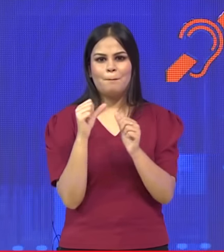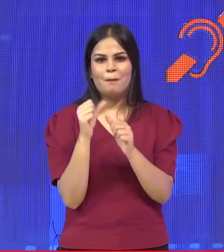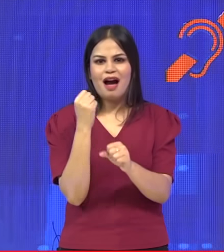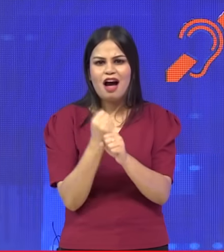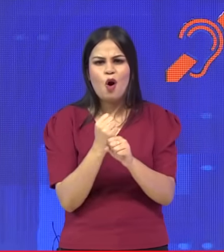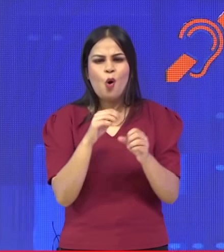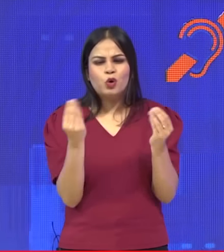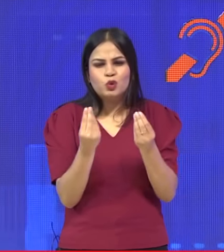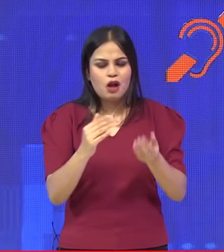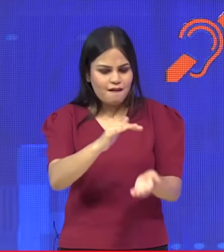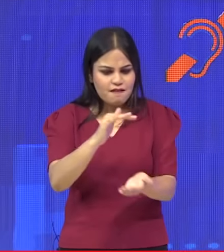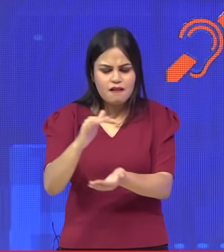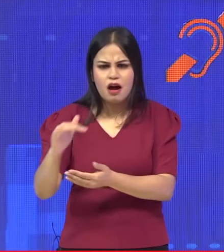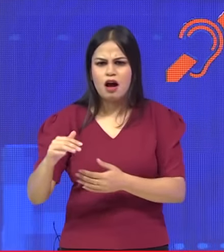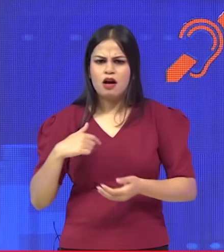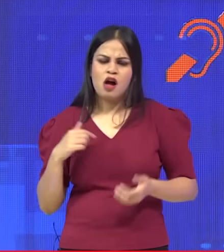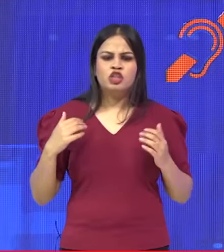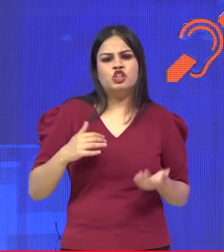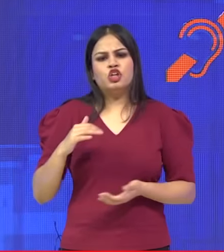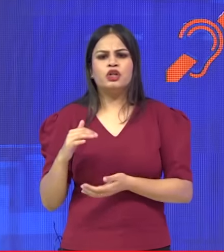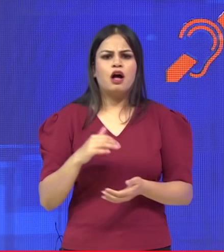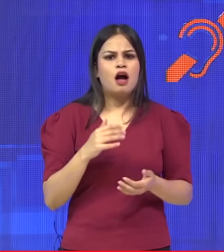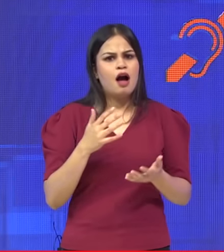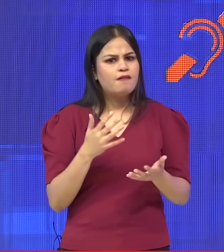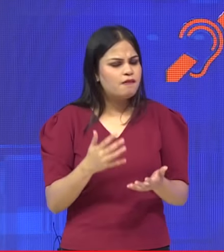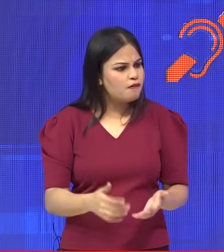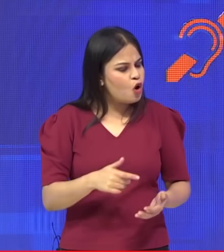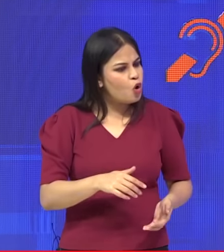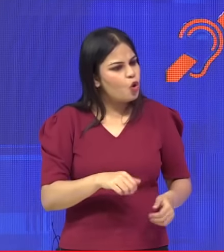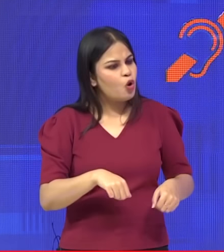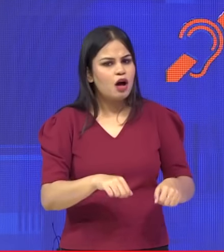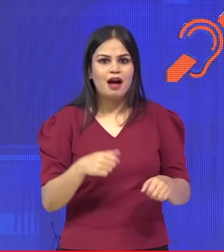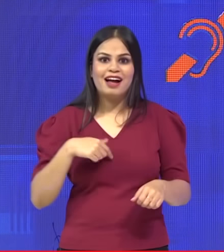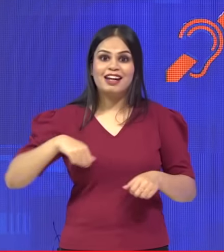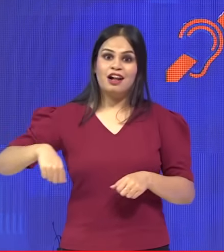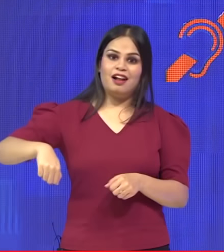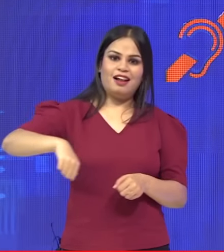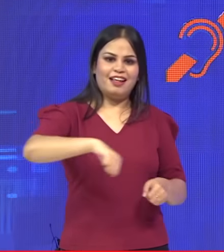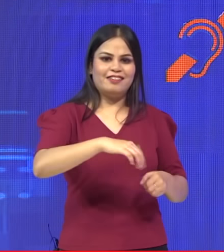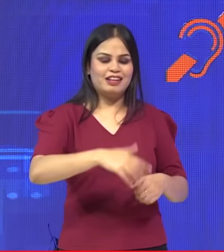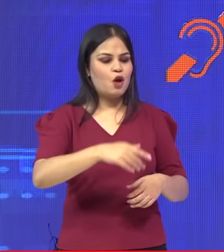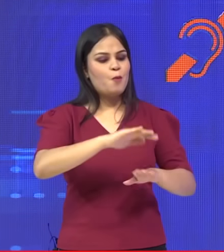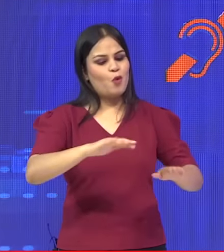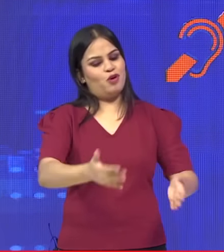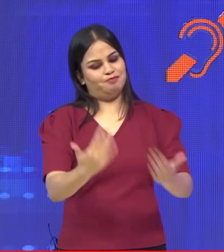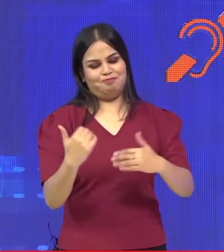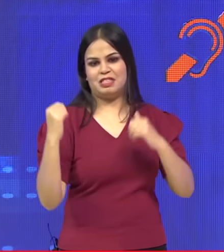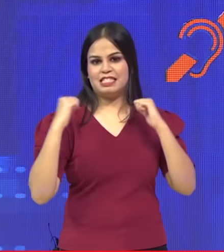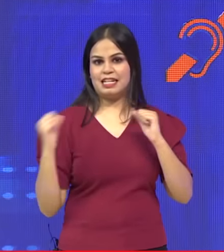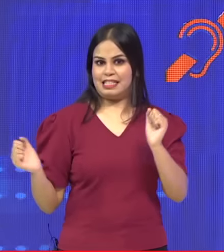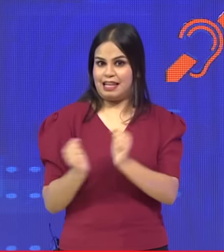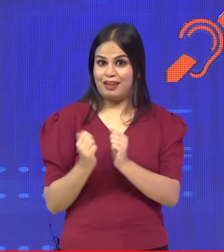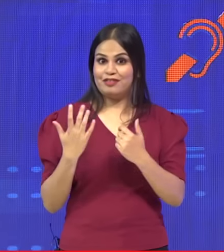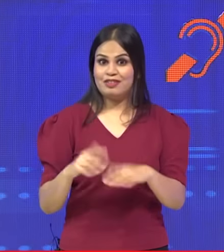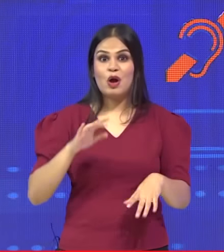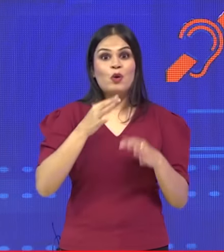छोटे-छोटे बच्चे स्कूल की तरफ जा रहे हैं तो मैंने फिर वो स्कूटर घुमाए सबको बिताया और जहां पर उनका स्कूल था